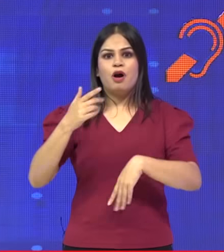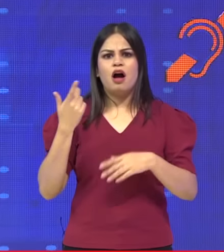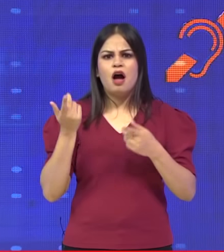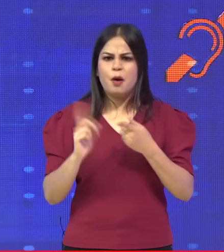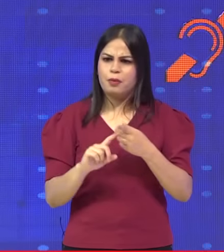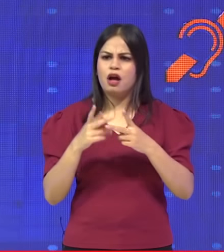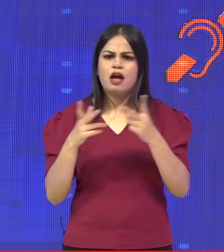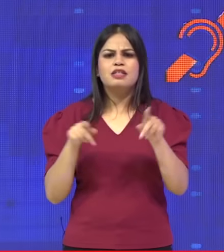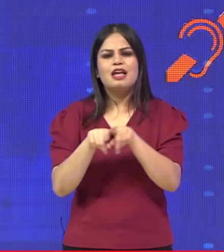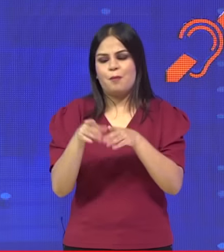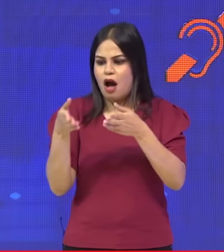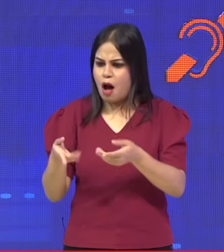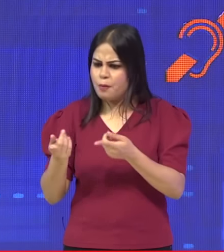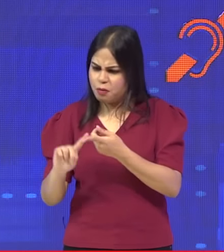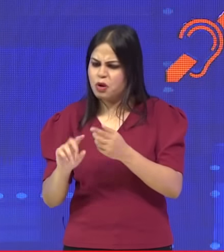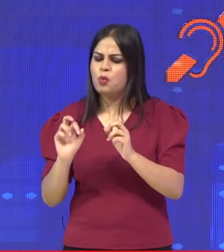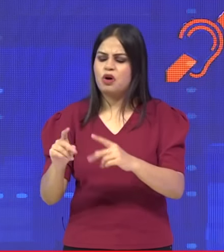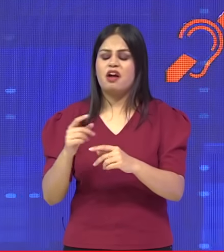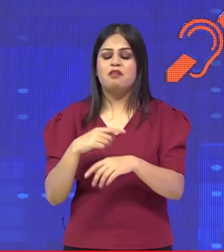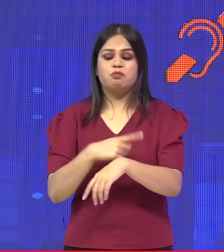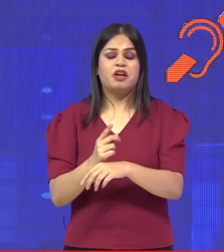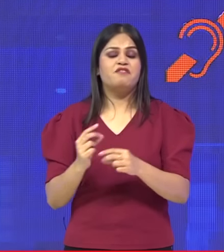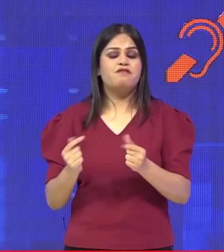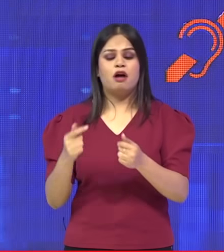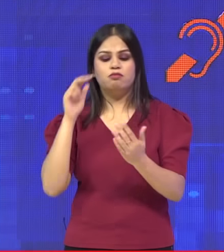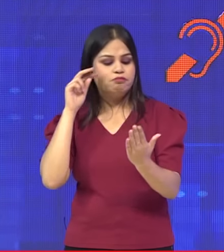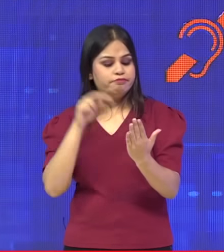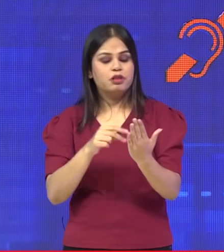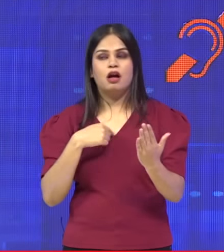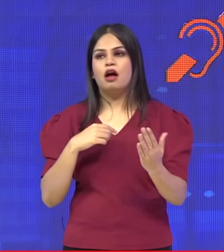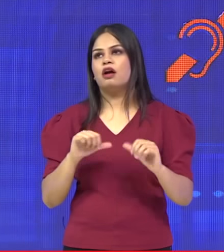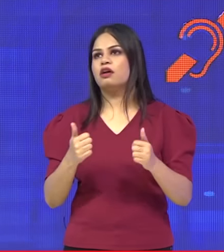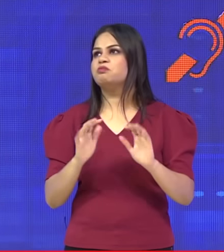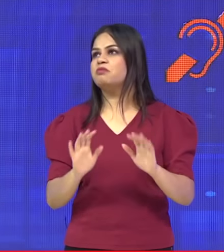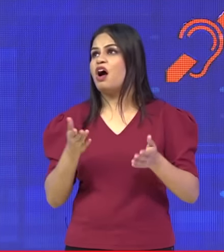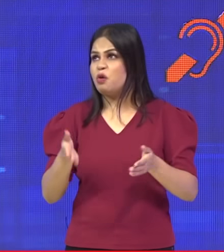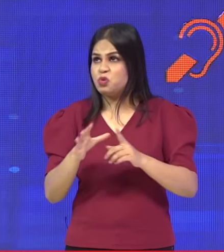ए गया सोशल मीडिया आपके पास अब टाइम ही नहीं मिला